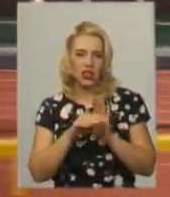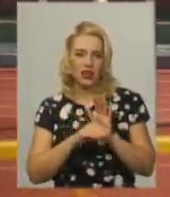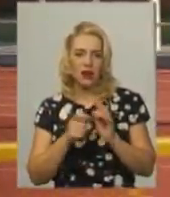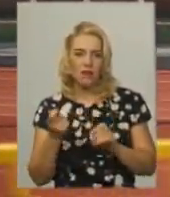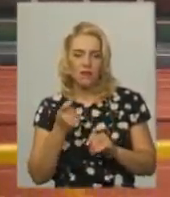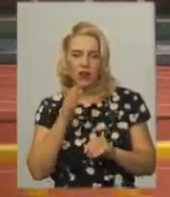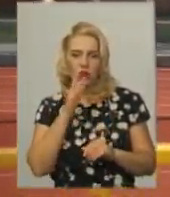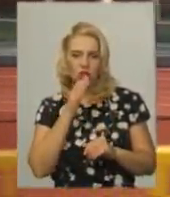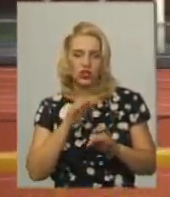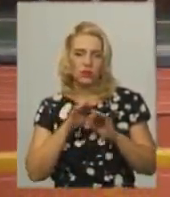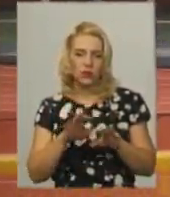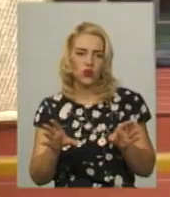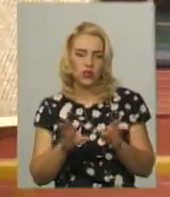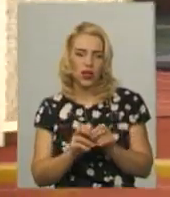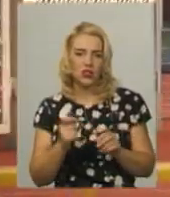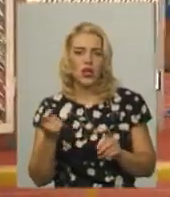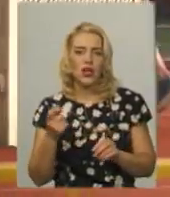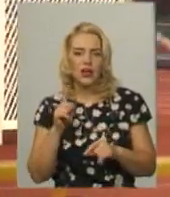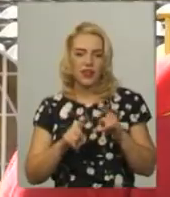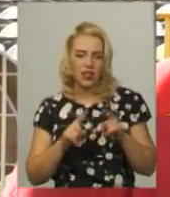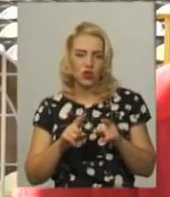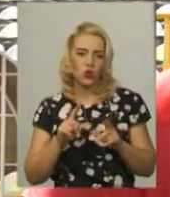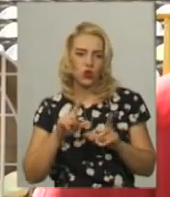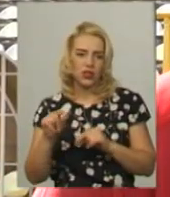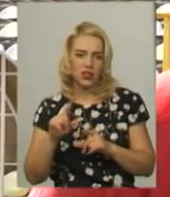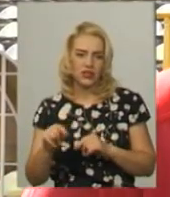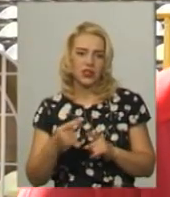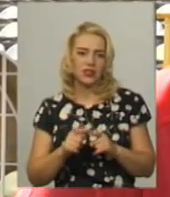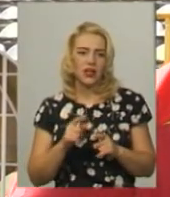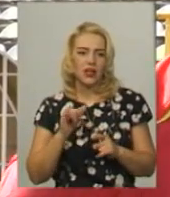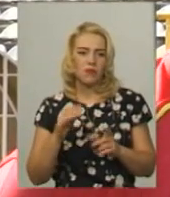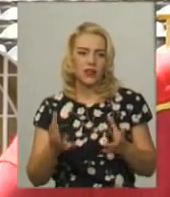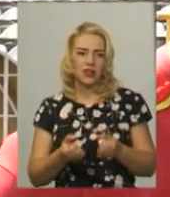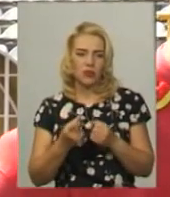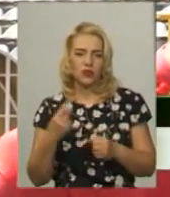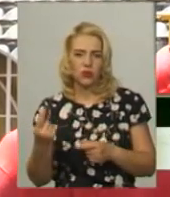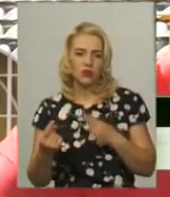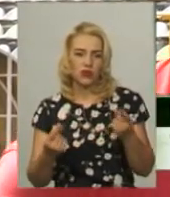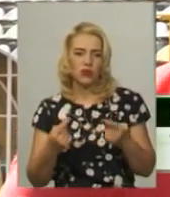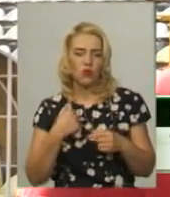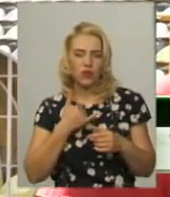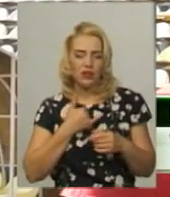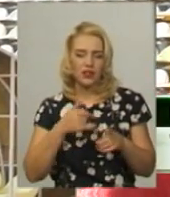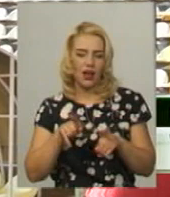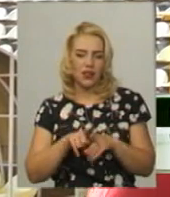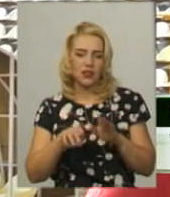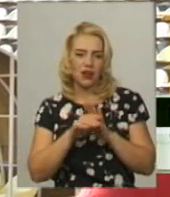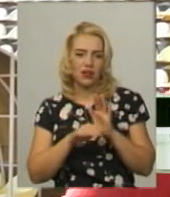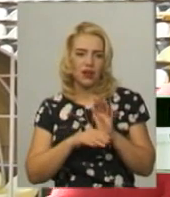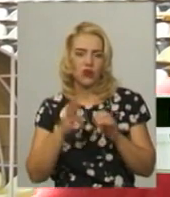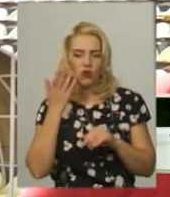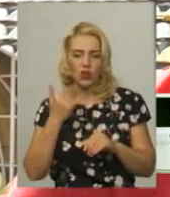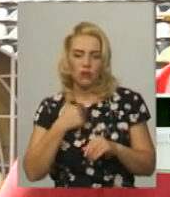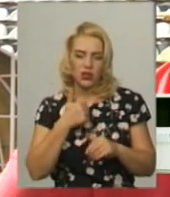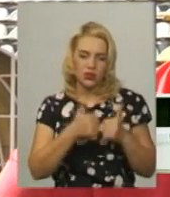разом та рідко їздять підтримати на змаганнях одне одного. У нас просто такі графіки, що, наприклад, коли в мене змагання, то в неї